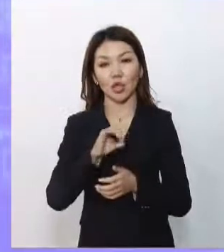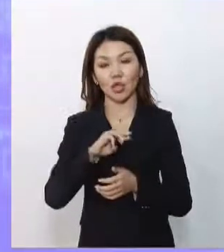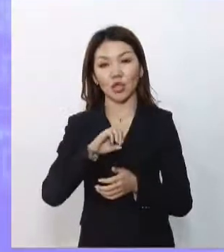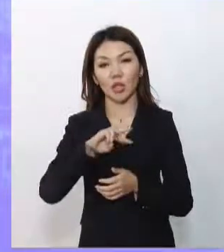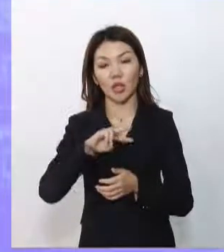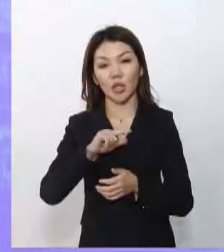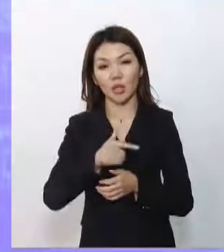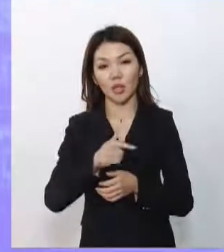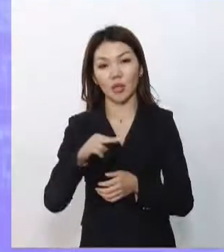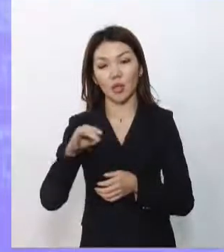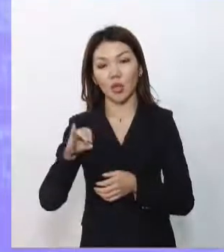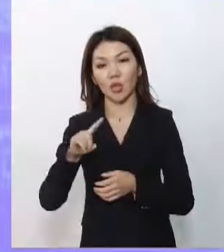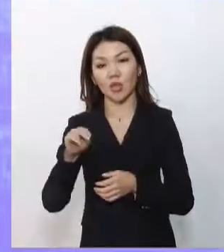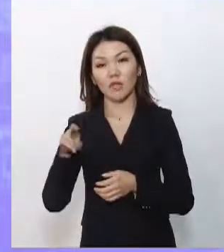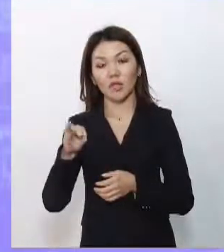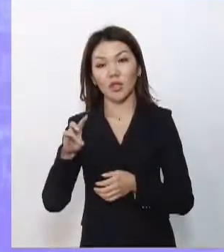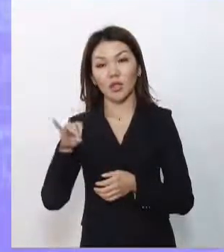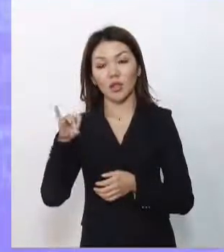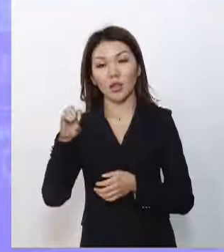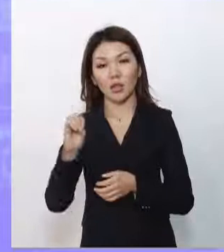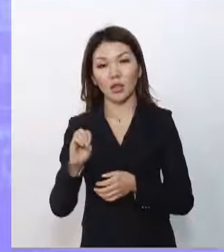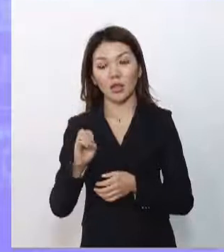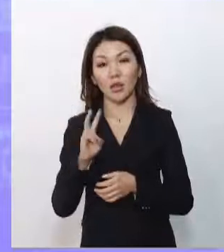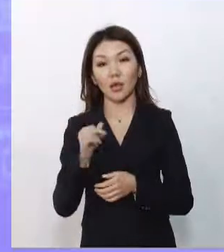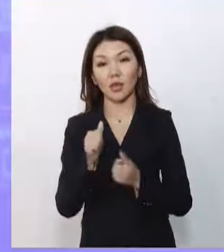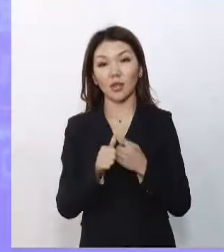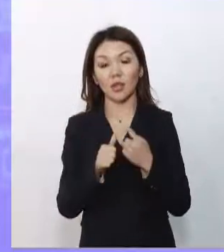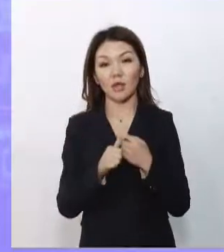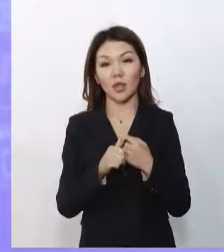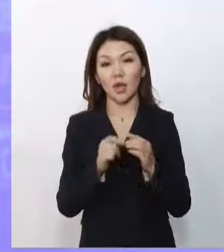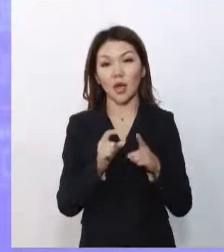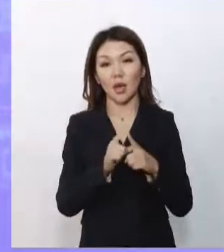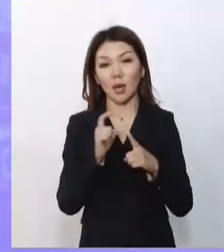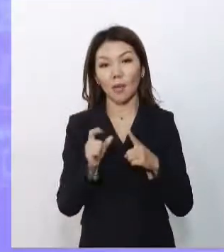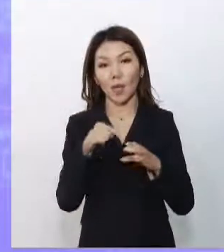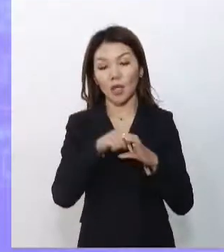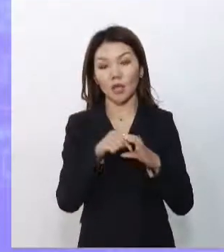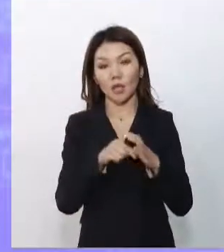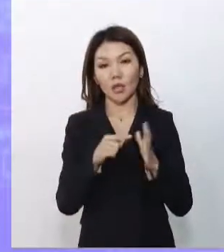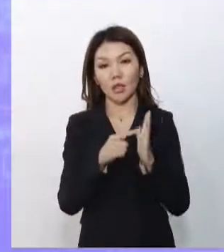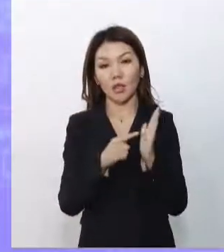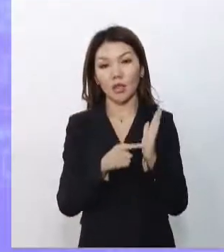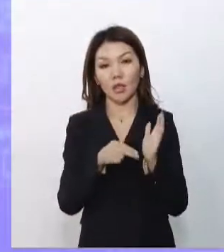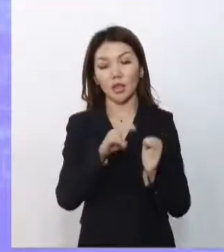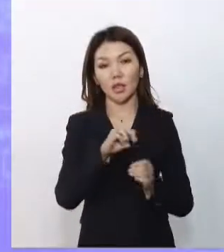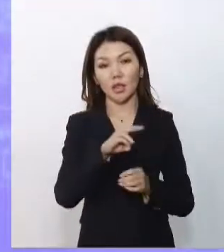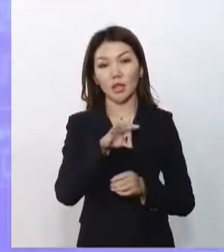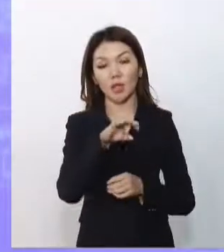множитель произведения. Как называются компоненты деления?